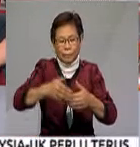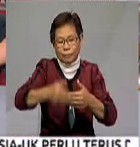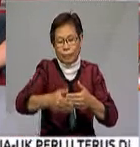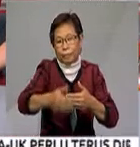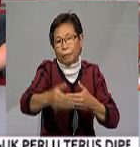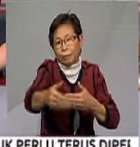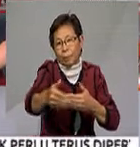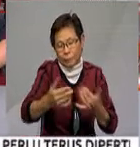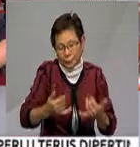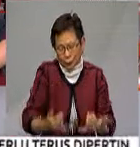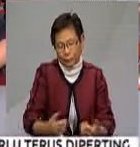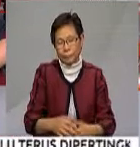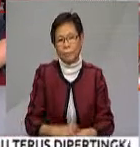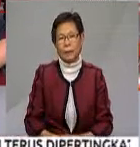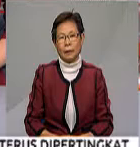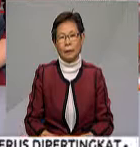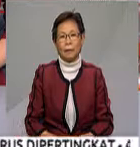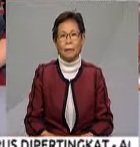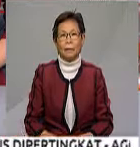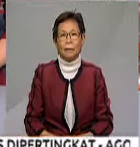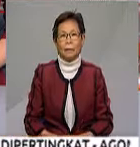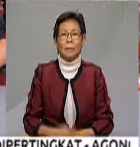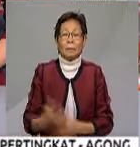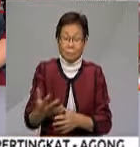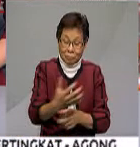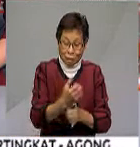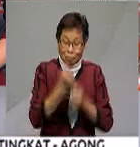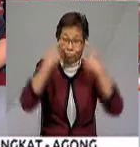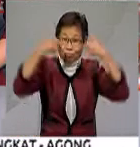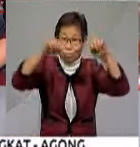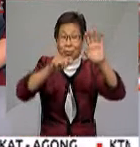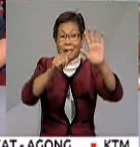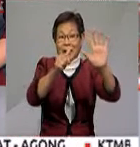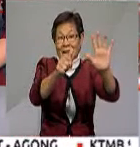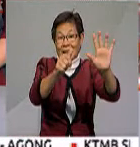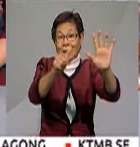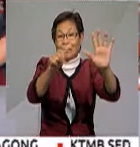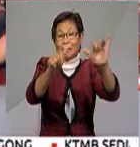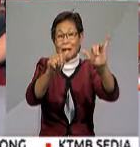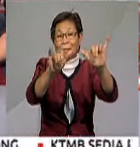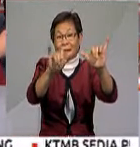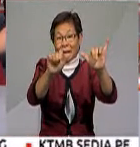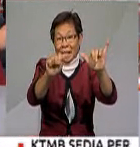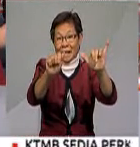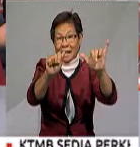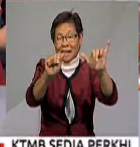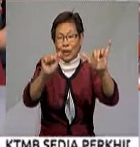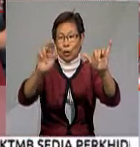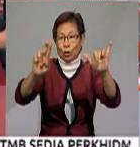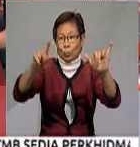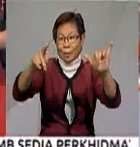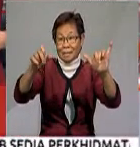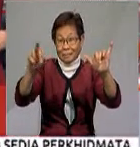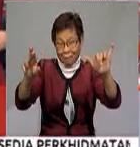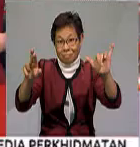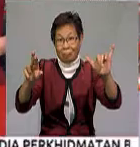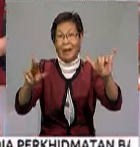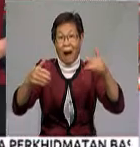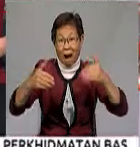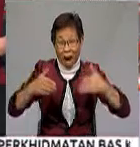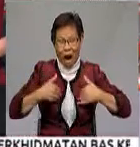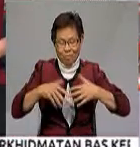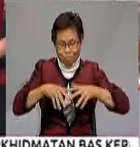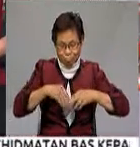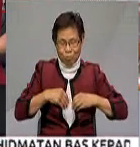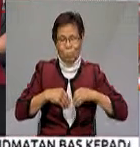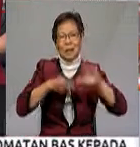selanjutnya. Bukan sahaja memperolehi kejayaan 6A dalam ujian penilaian sekolah rendah UPSR, malah turut